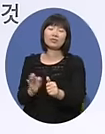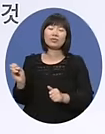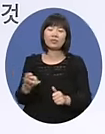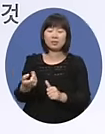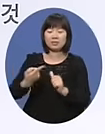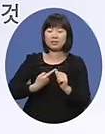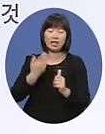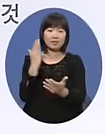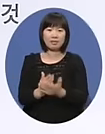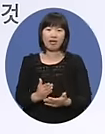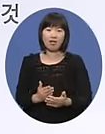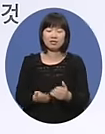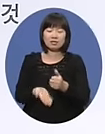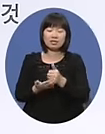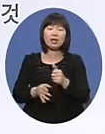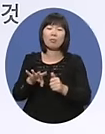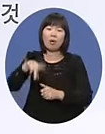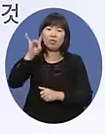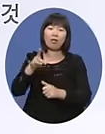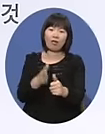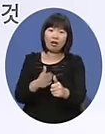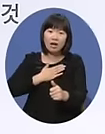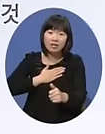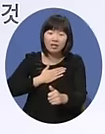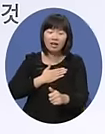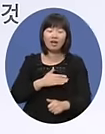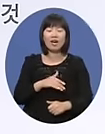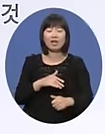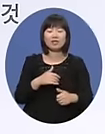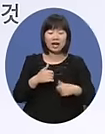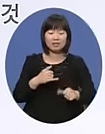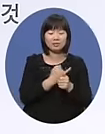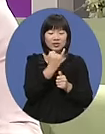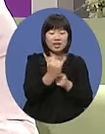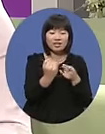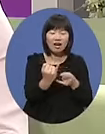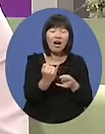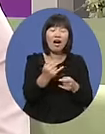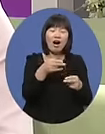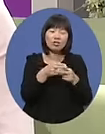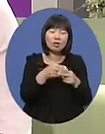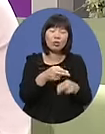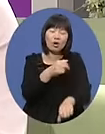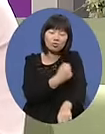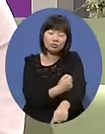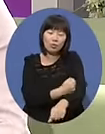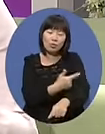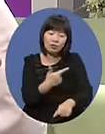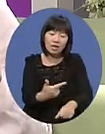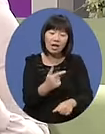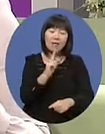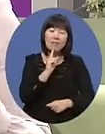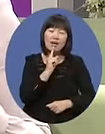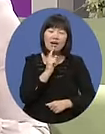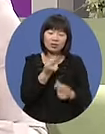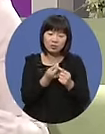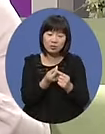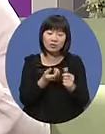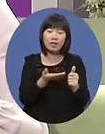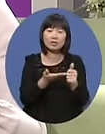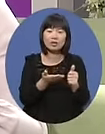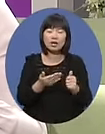해주셨으면 좋겠다라는 거예요. 그래서 네가 참 많이 애썼다, 고생 많았다, 음식하느라고 얼마나 힘드니 이 얘기를 몇 마디라도 좀